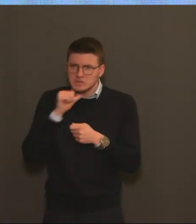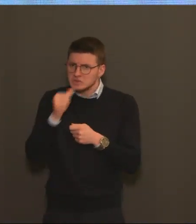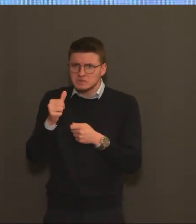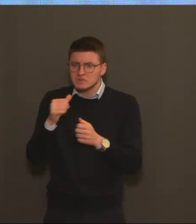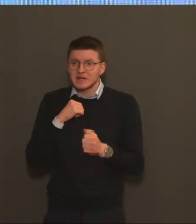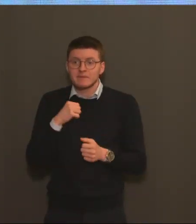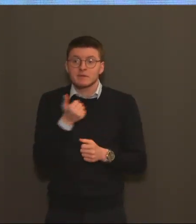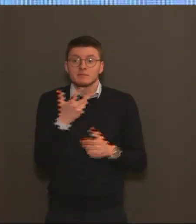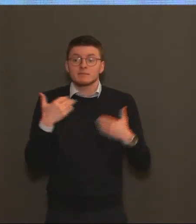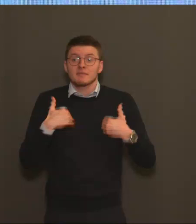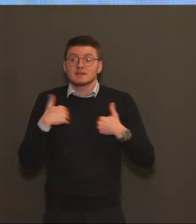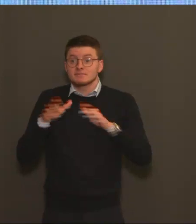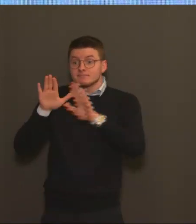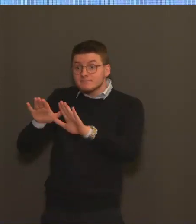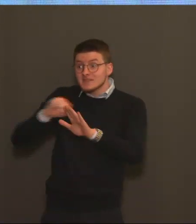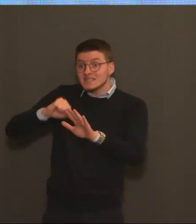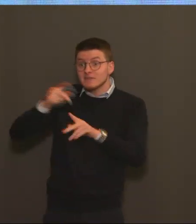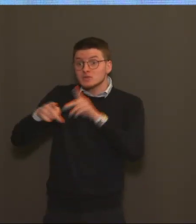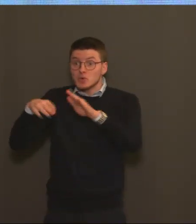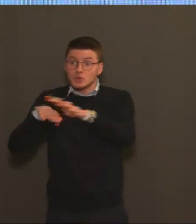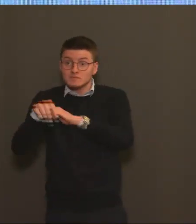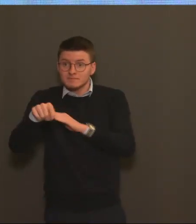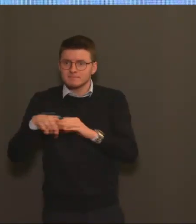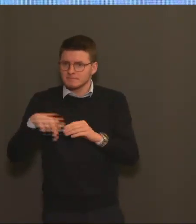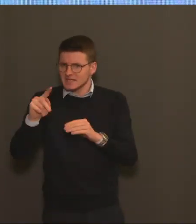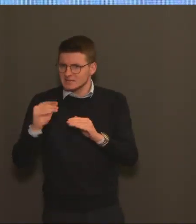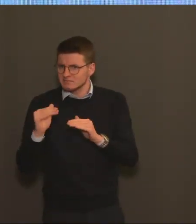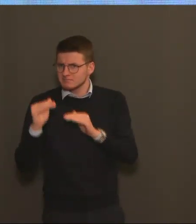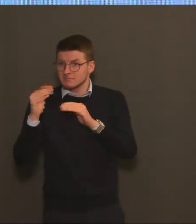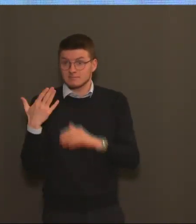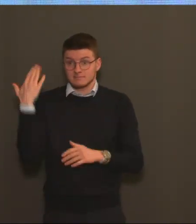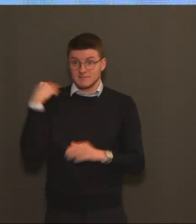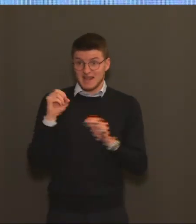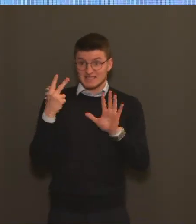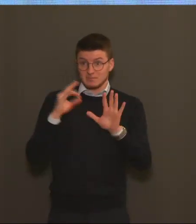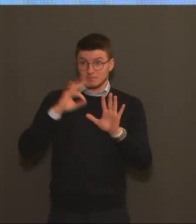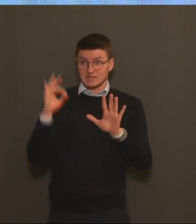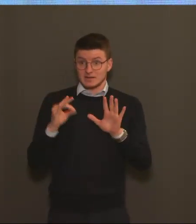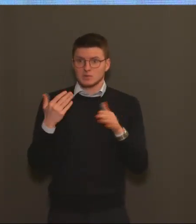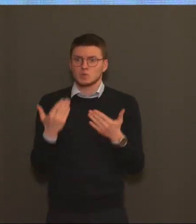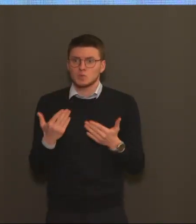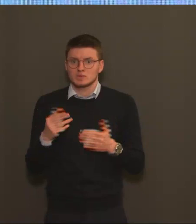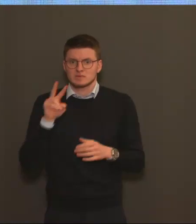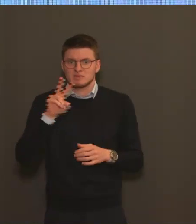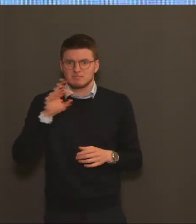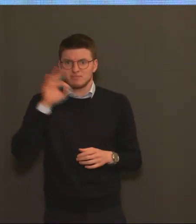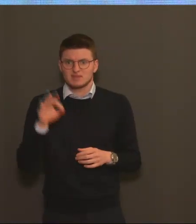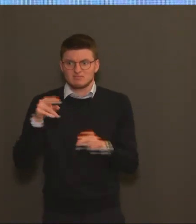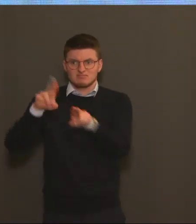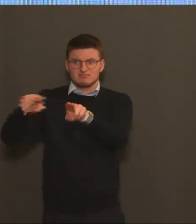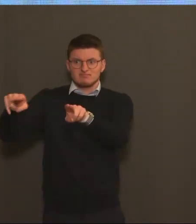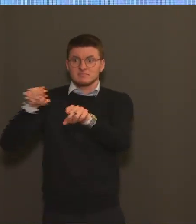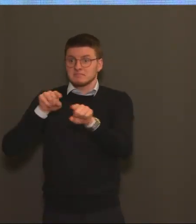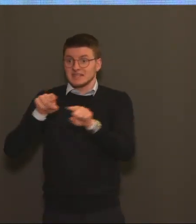begin februari. We kwamen van 18%, ondertussen zitten we bijna op 22%. Dat wil zeggen